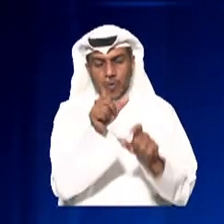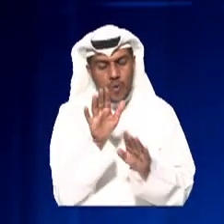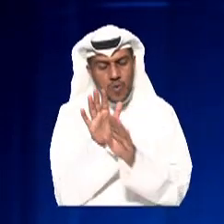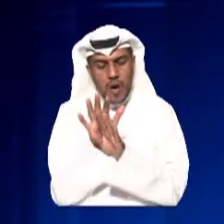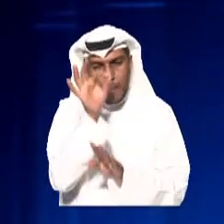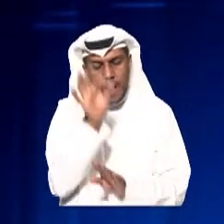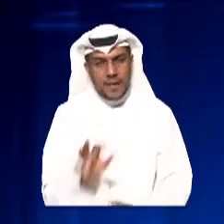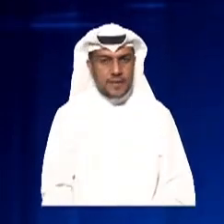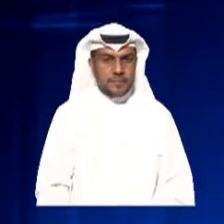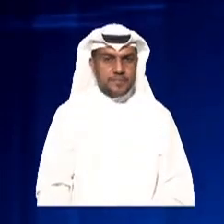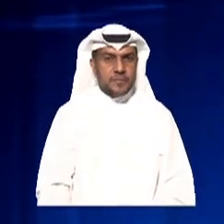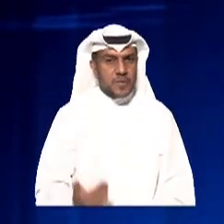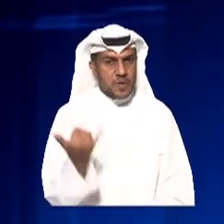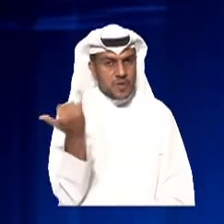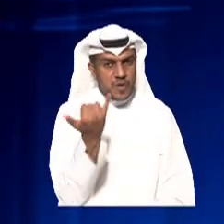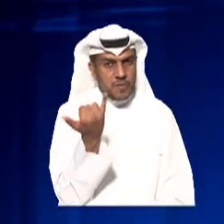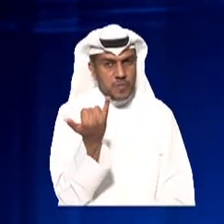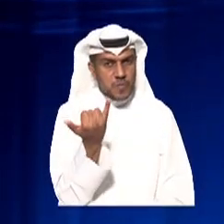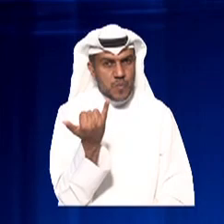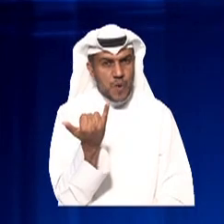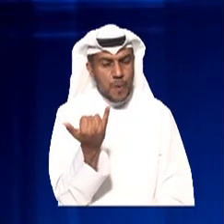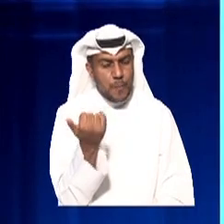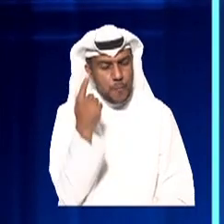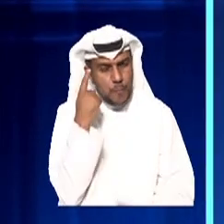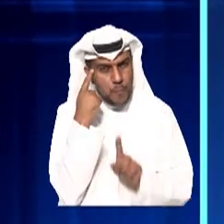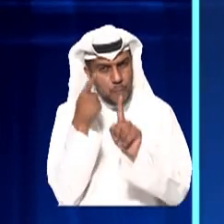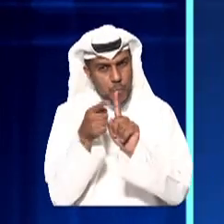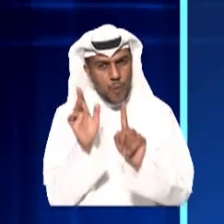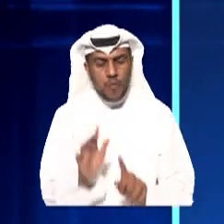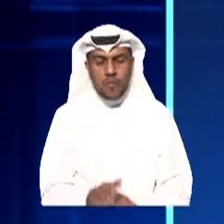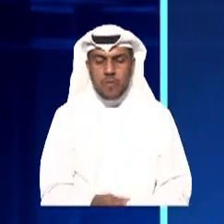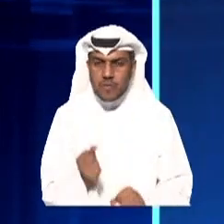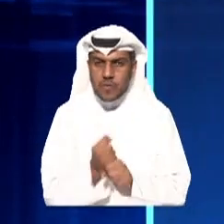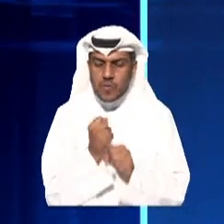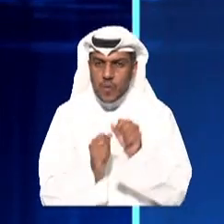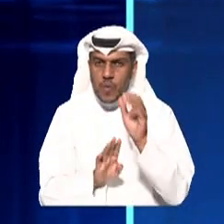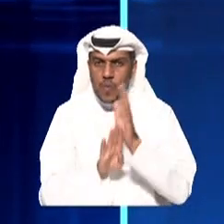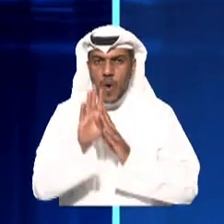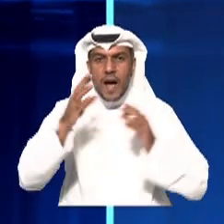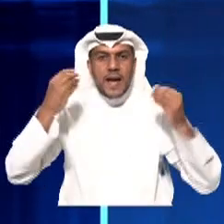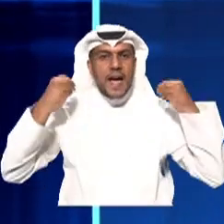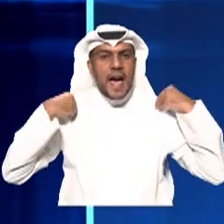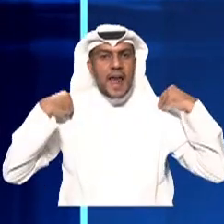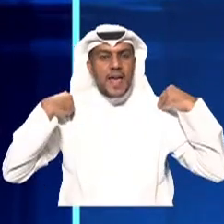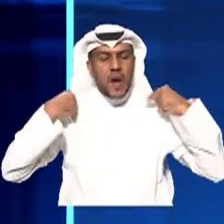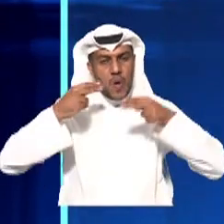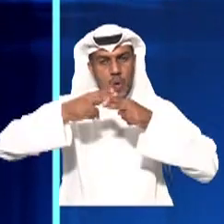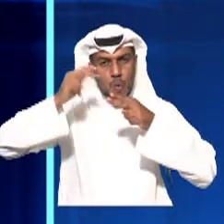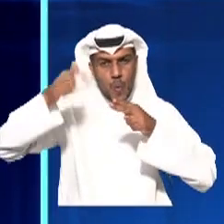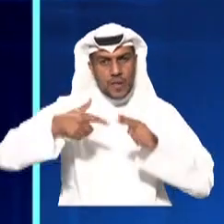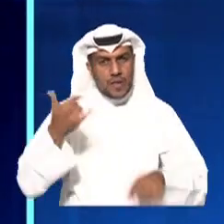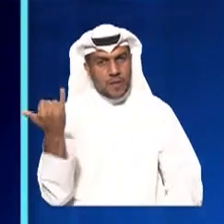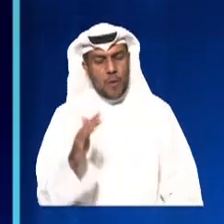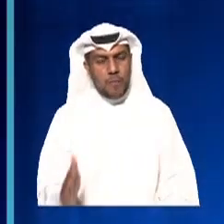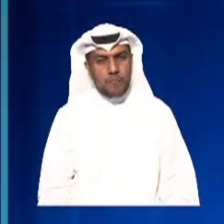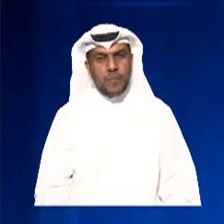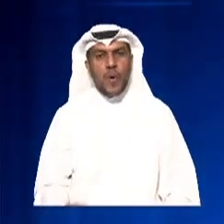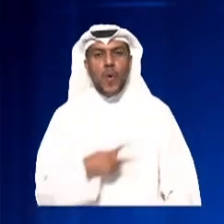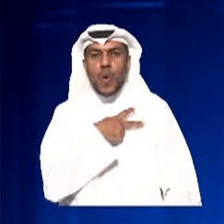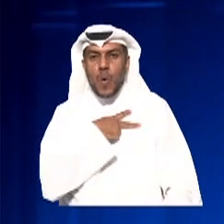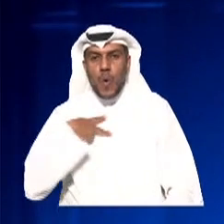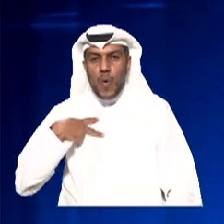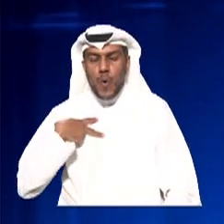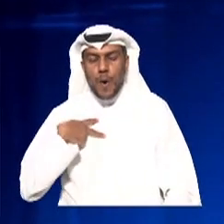والممكنة لهم لإعادة الريادة للرياضة الكويتية. وأشار إلى أن الحكومة ستتعاون مع مجلس